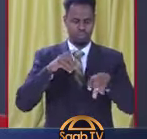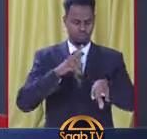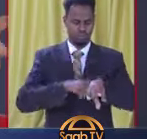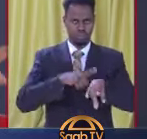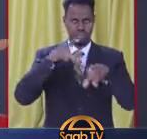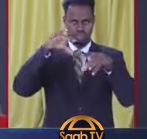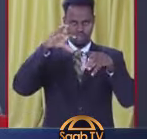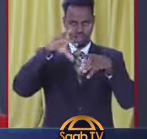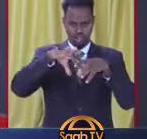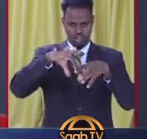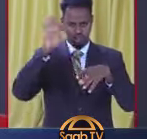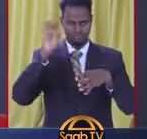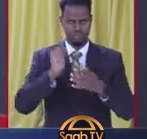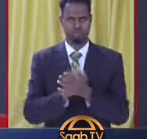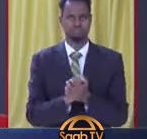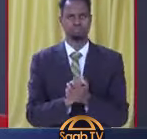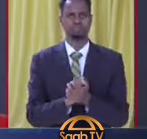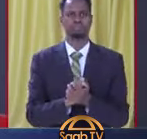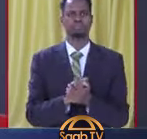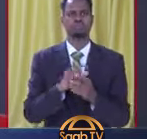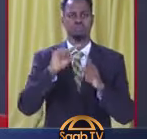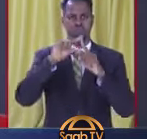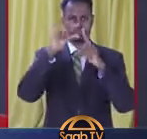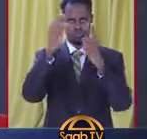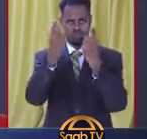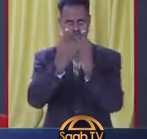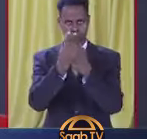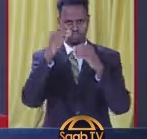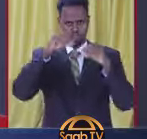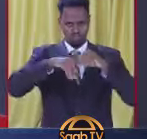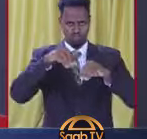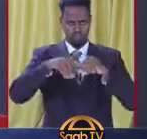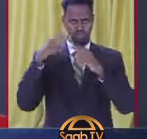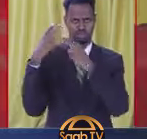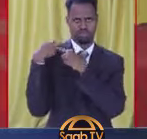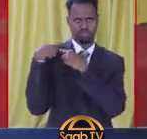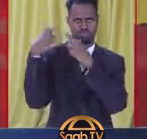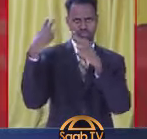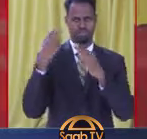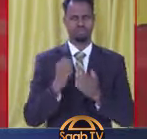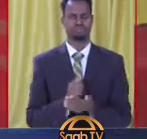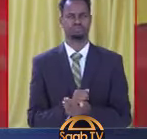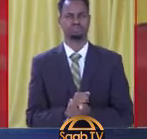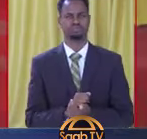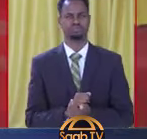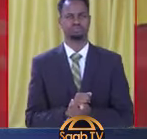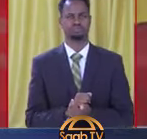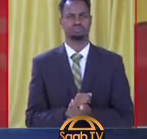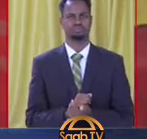iyo doorashada booda waa guddiga doorashooyinka